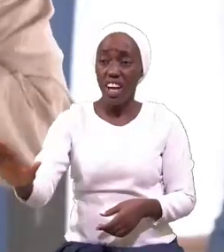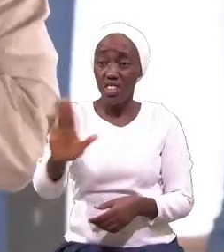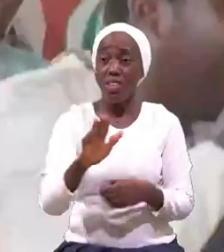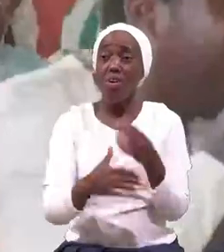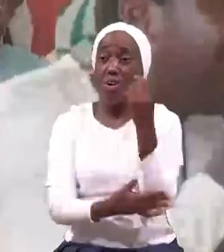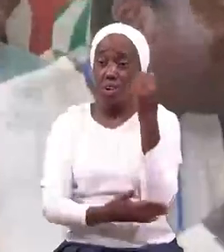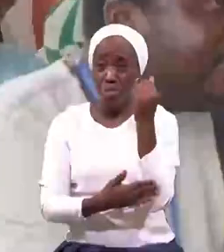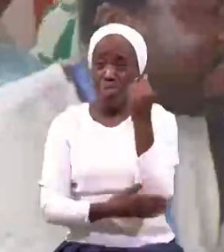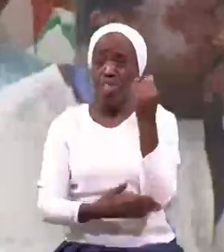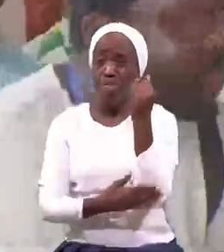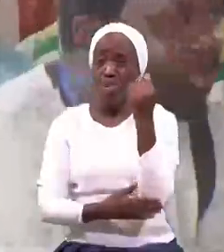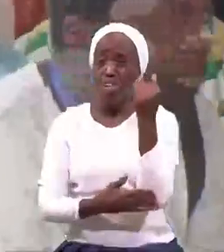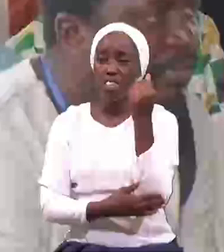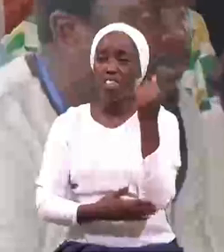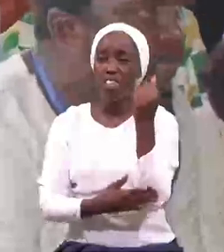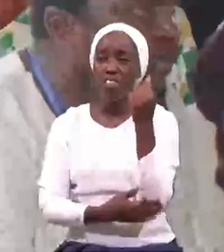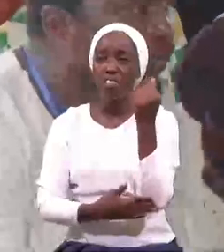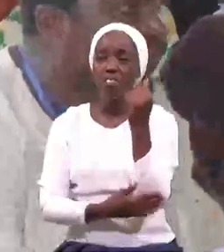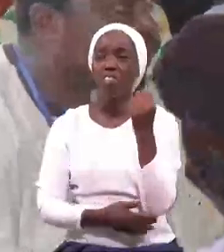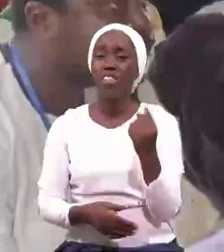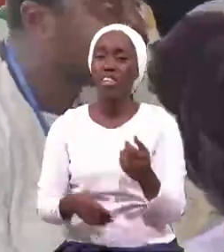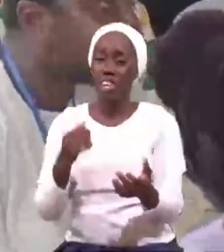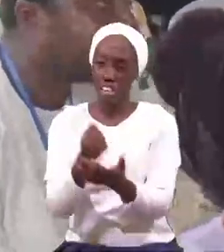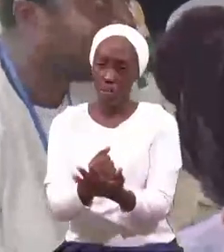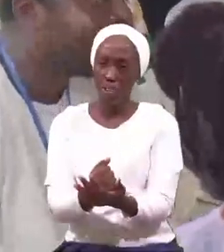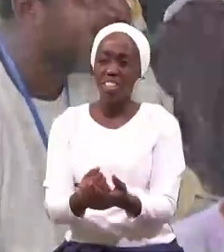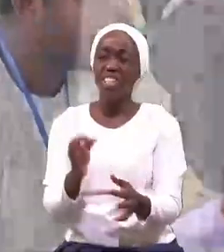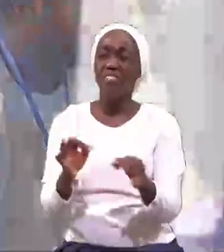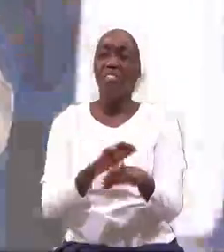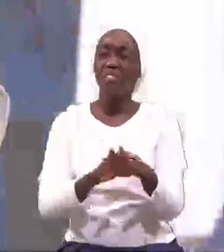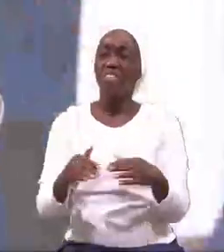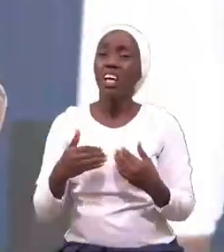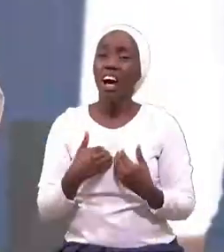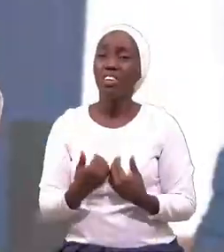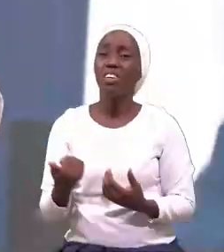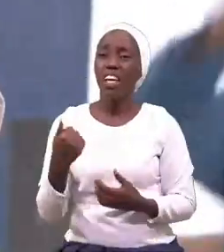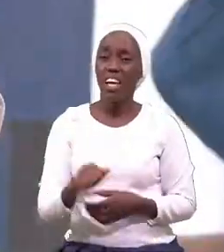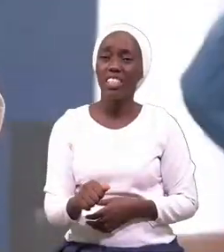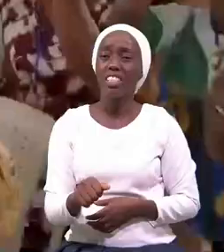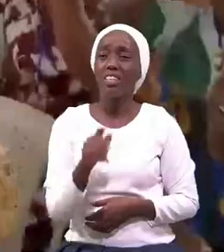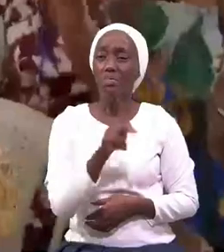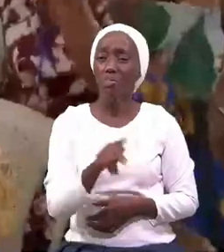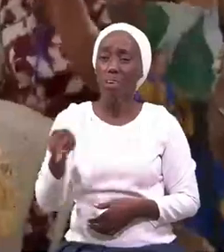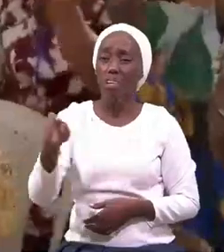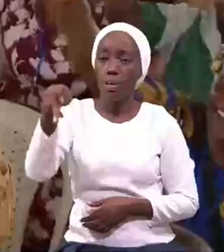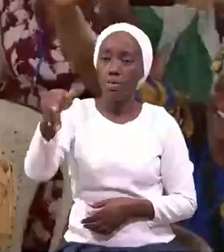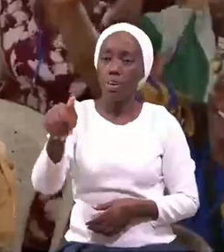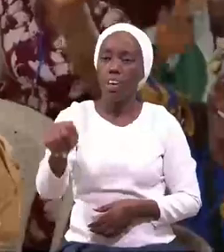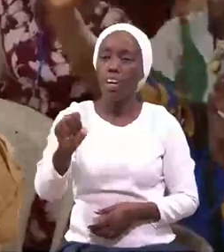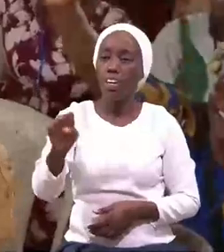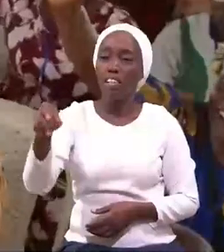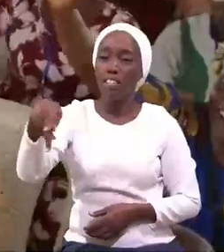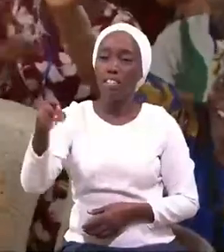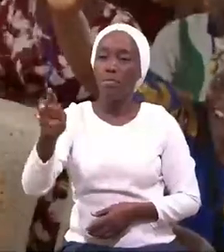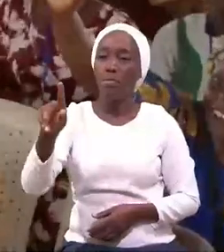pays. Si tu n'avais pas de passeport, va établir ton